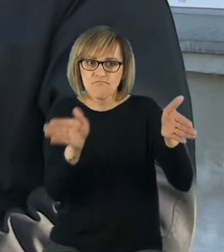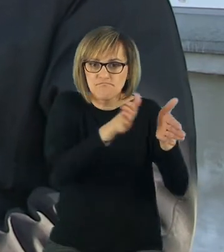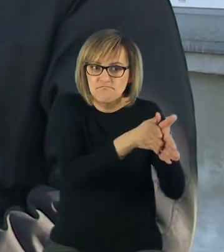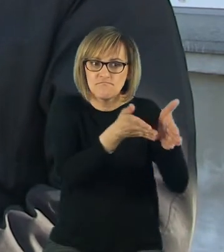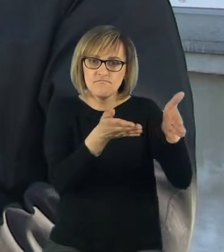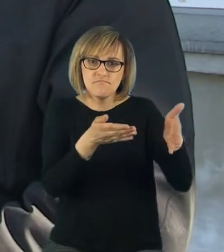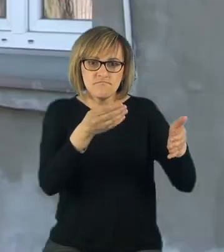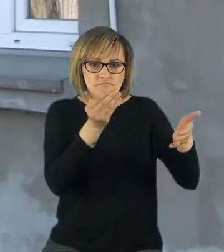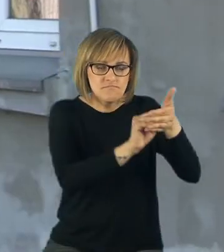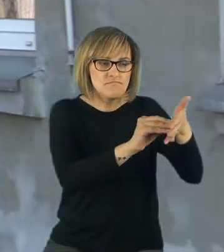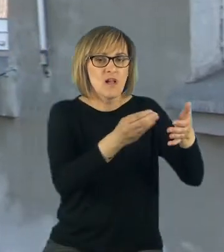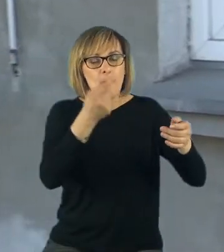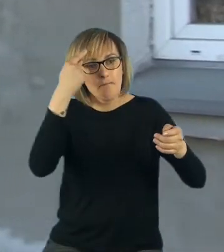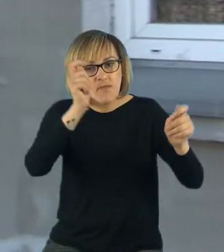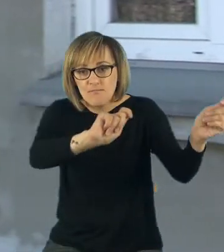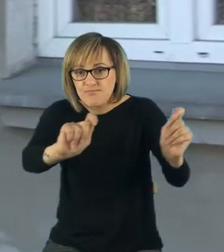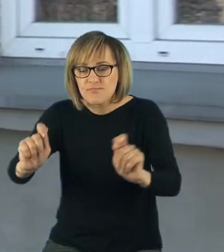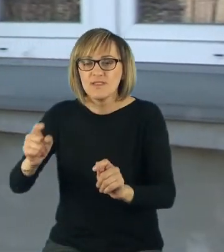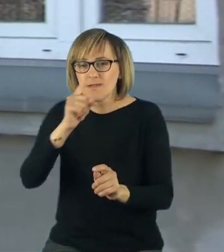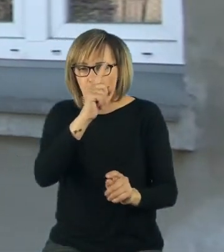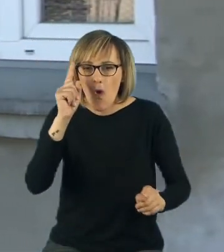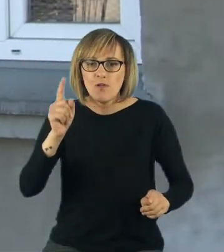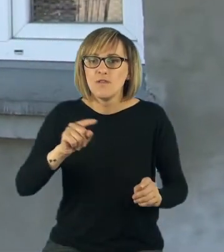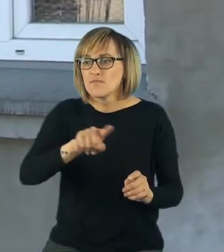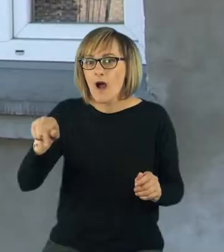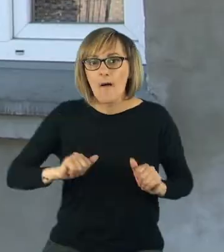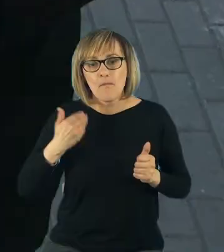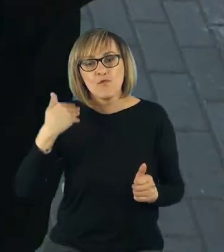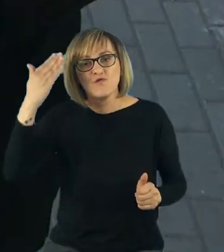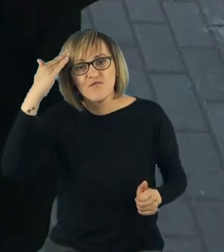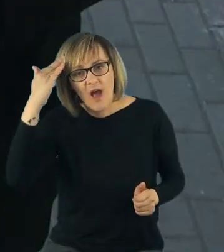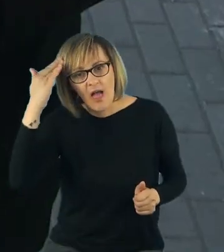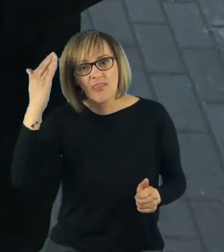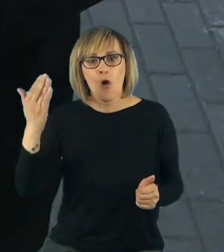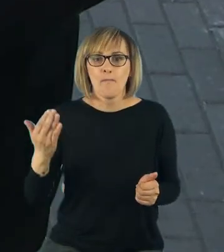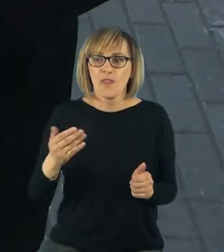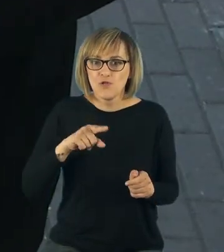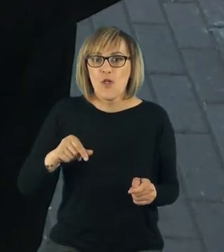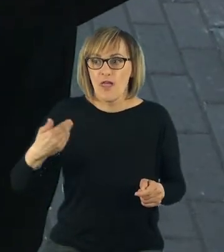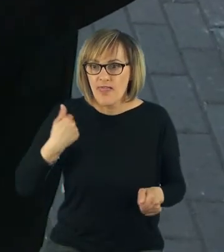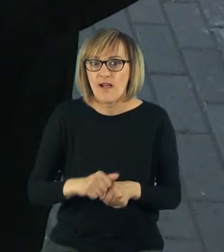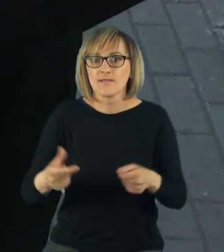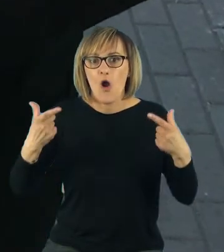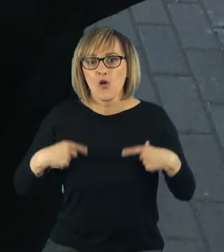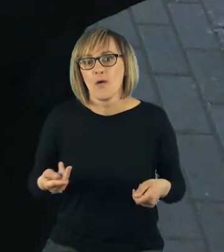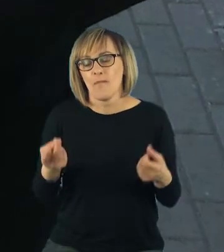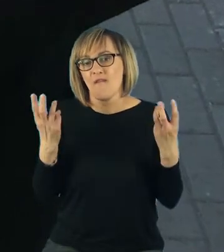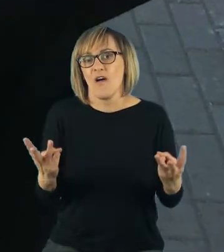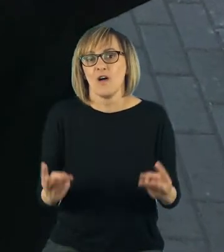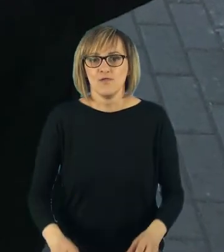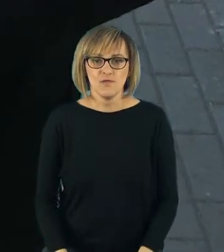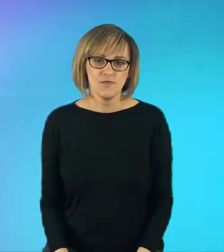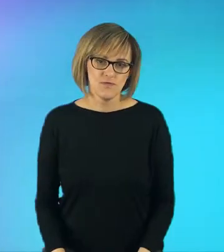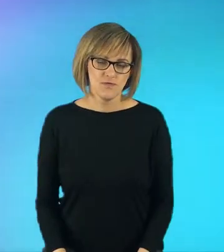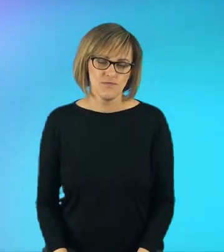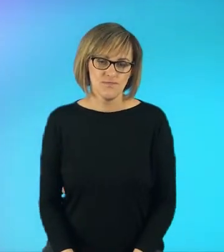warto społeczeństwu, ale również przebywającym w Kutnie turystom o tym przypominać, warto ich o tym